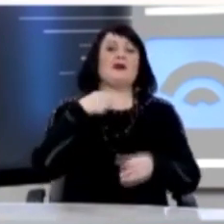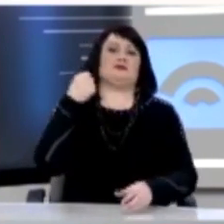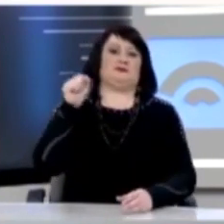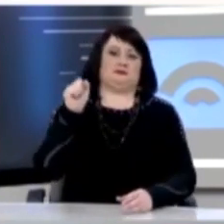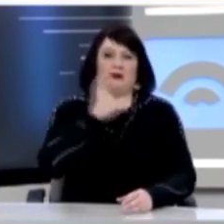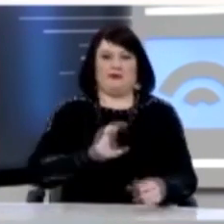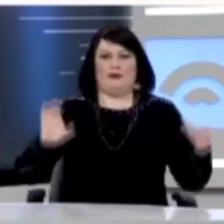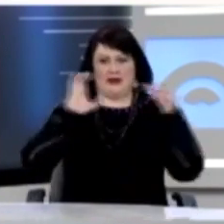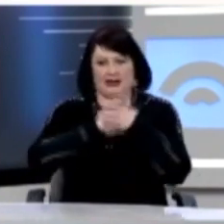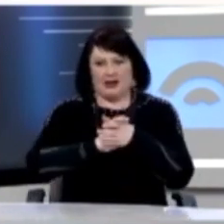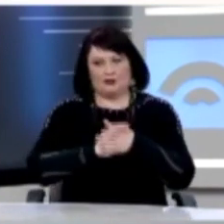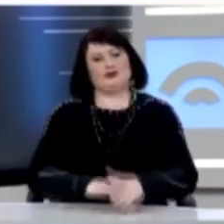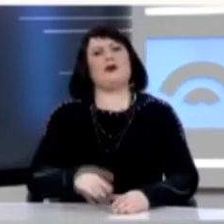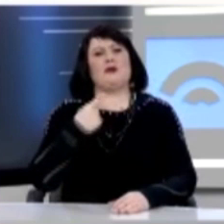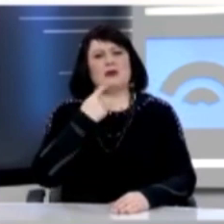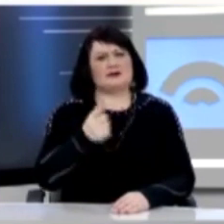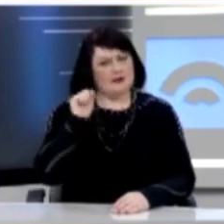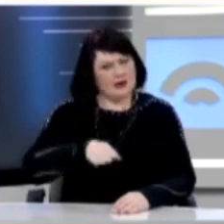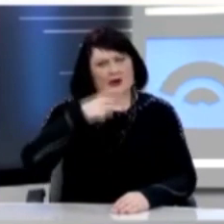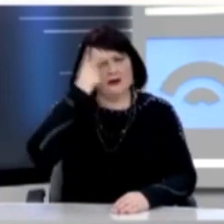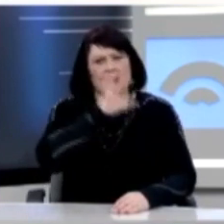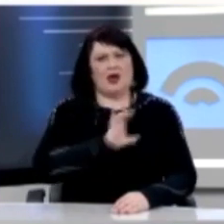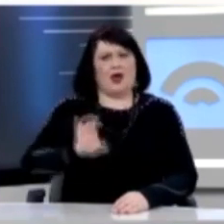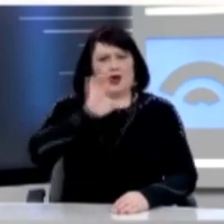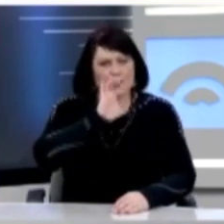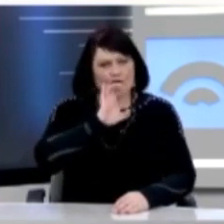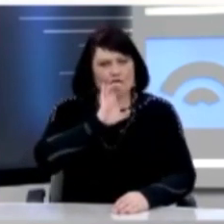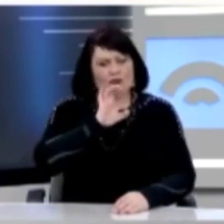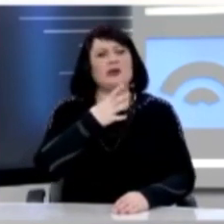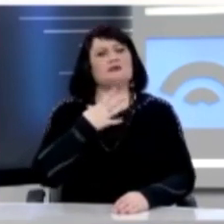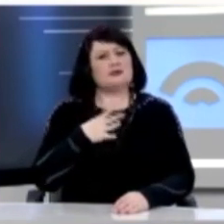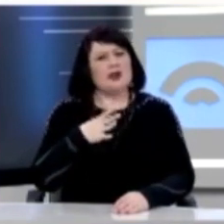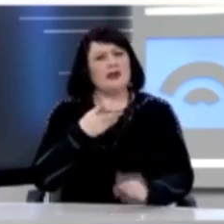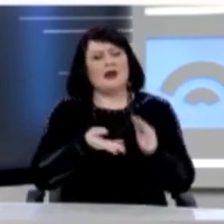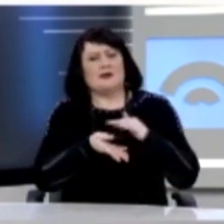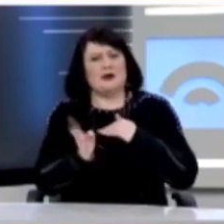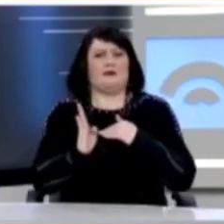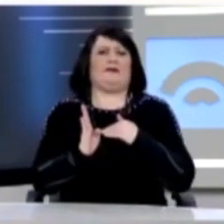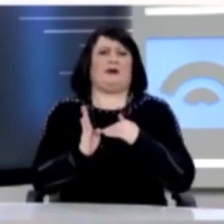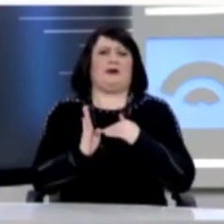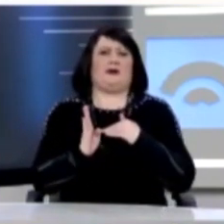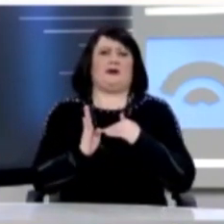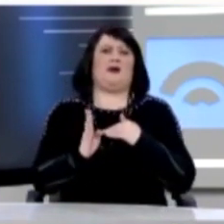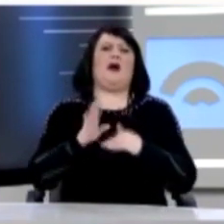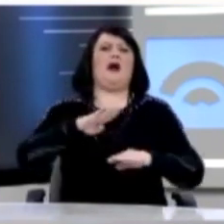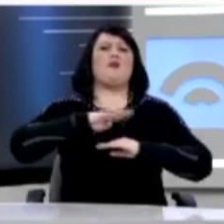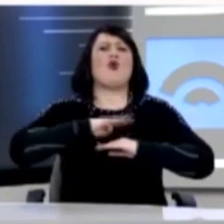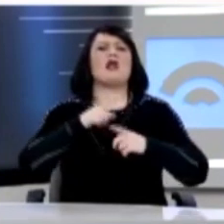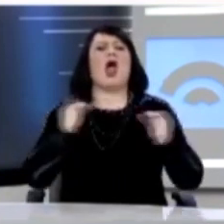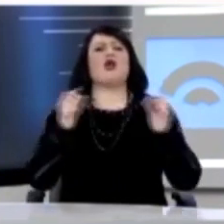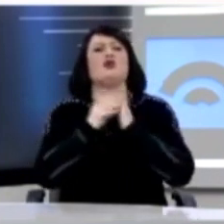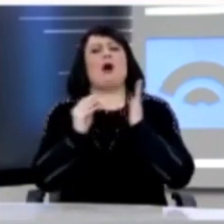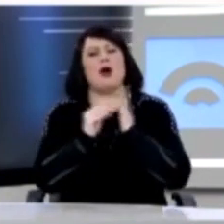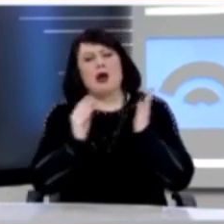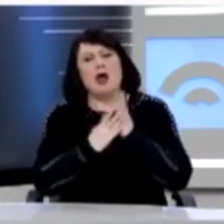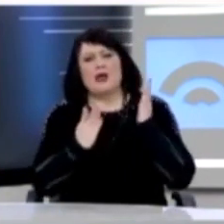το δικαίωμα του κάθε λαού να αγωνίζεται για την αποδέσμευση από αυτές τις ιμπεριαλιστικές ενώσεις,